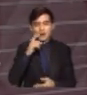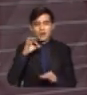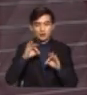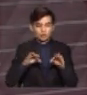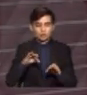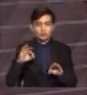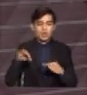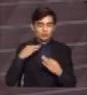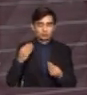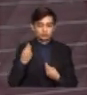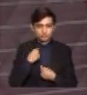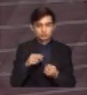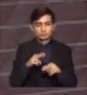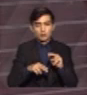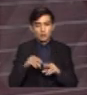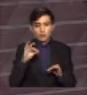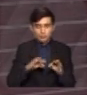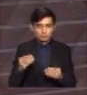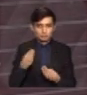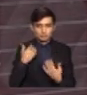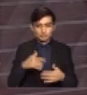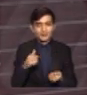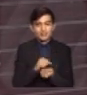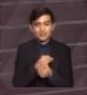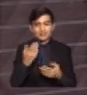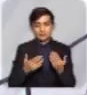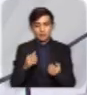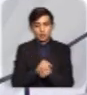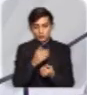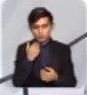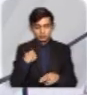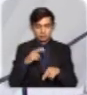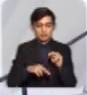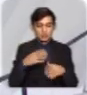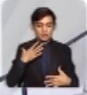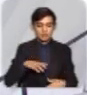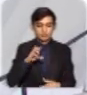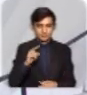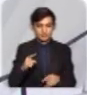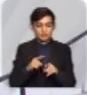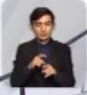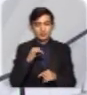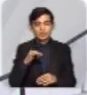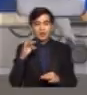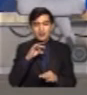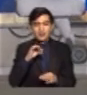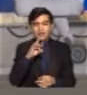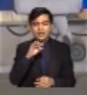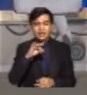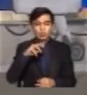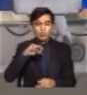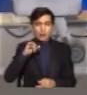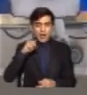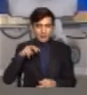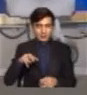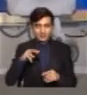на строительство. Если бы документов не было, то ничего бы не начали строить. Оказалось, что СанПин понятие «ритуальные услуги» не